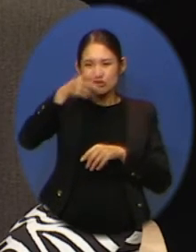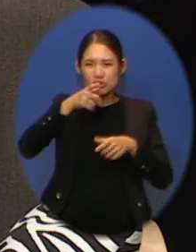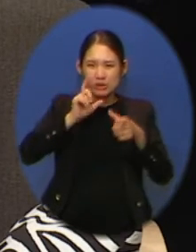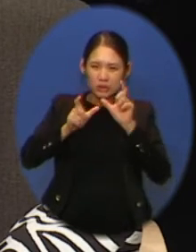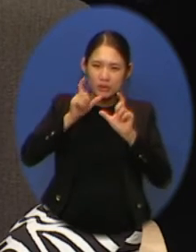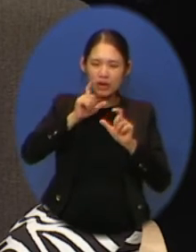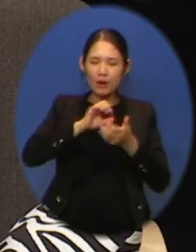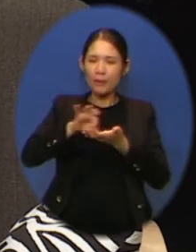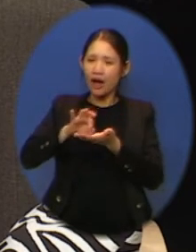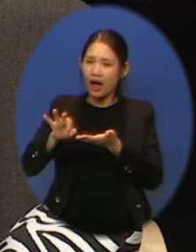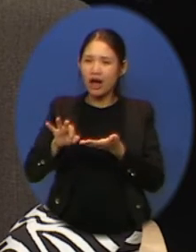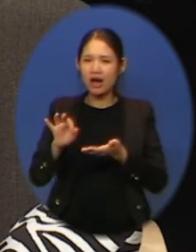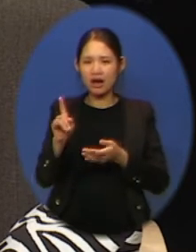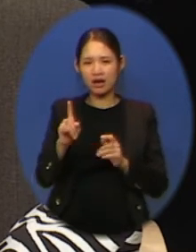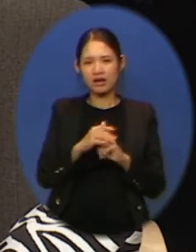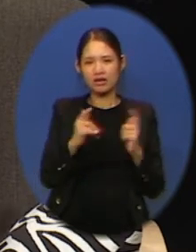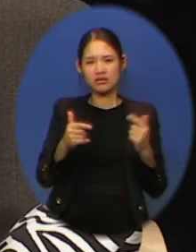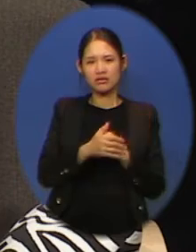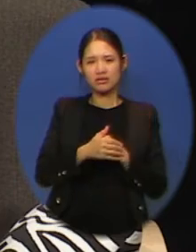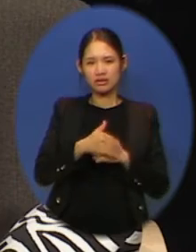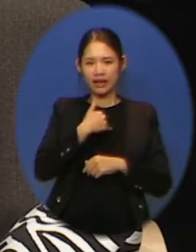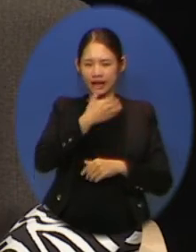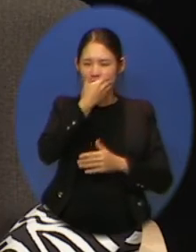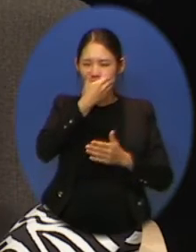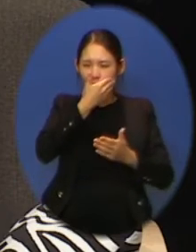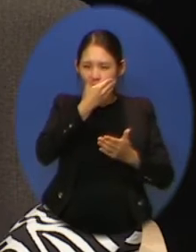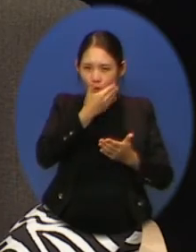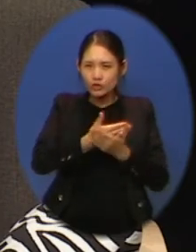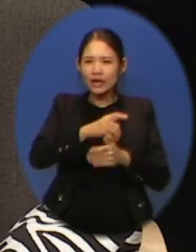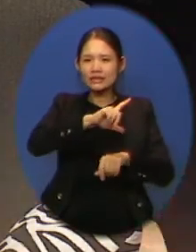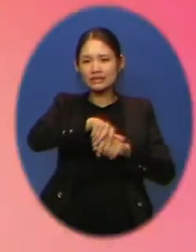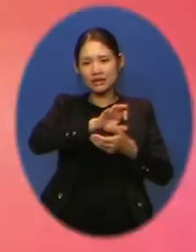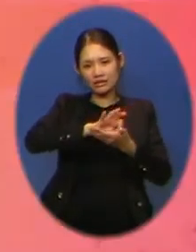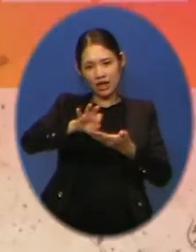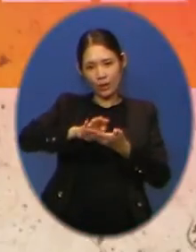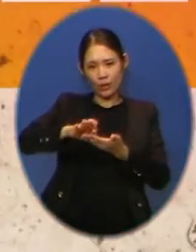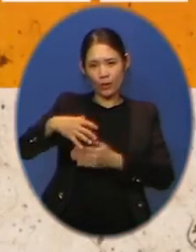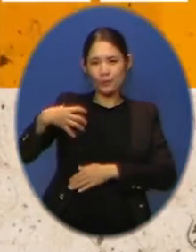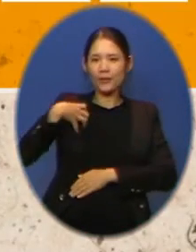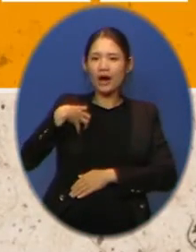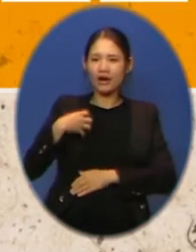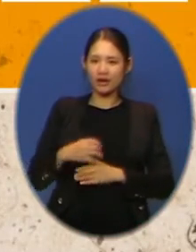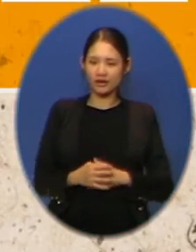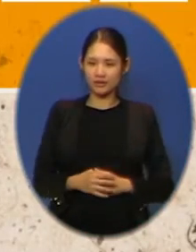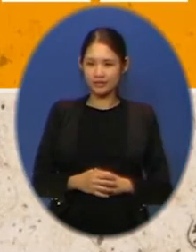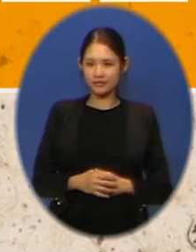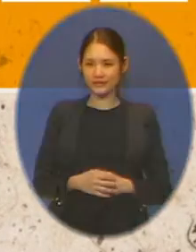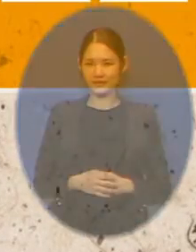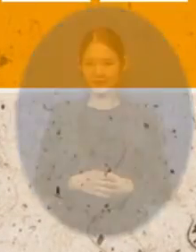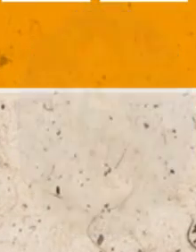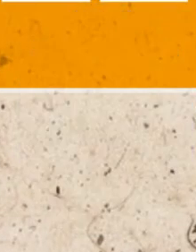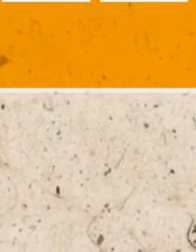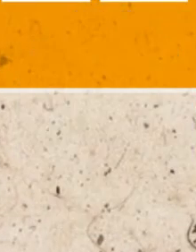똑같은 24시간을 내가 소중하게 보내는 것인지는 나에게 달랐어요. 네.